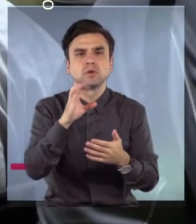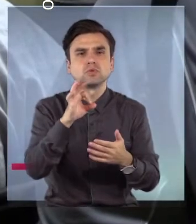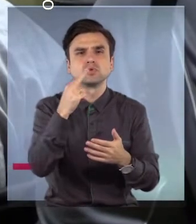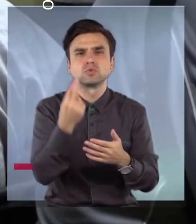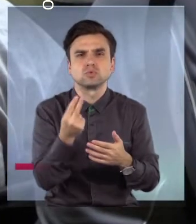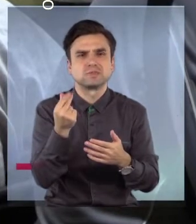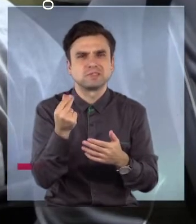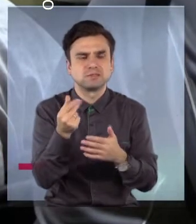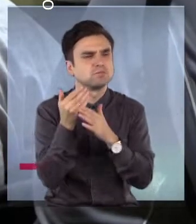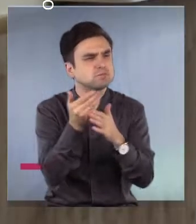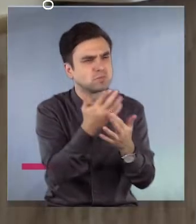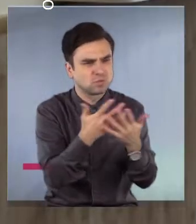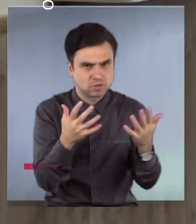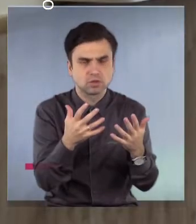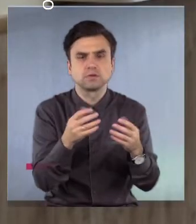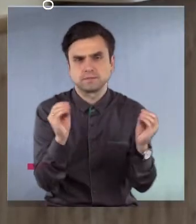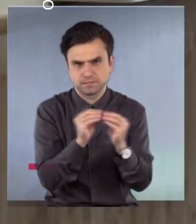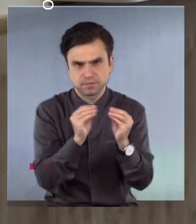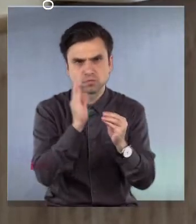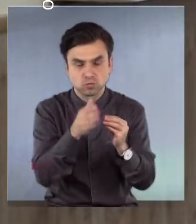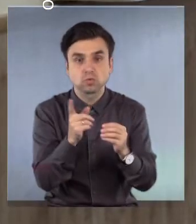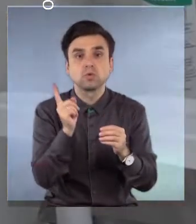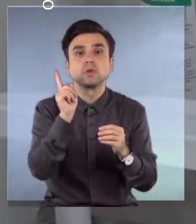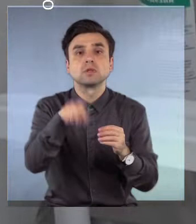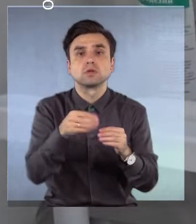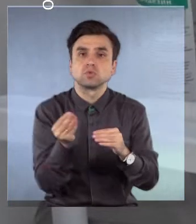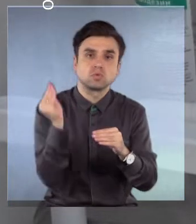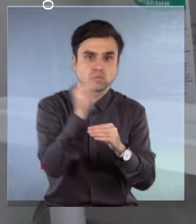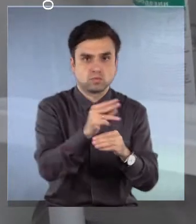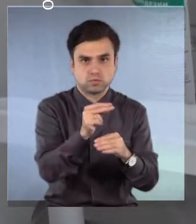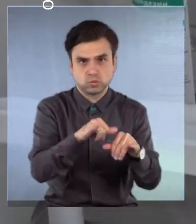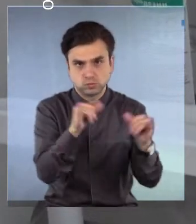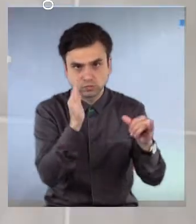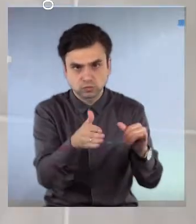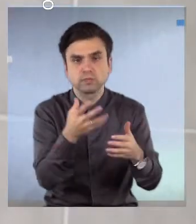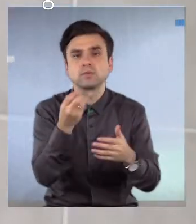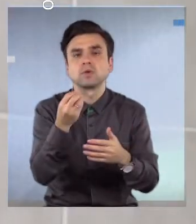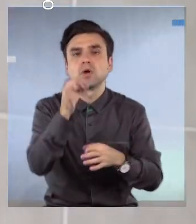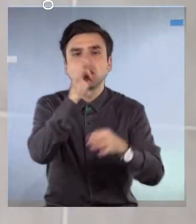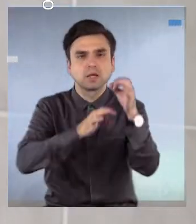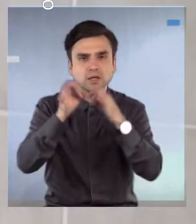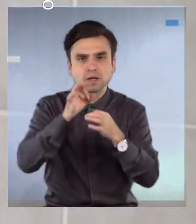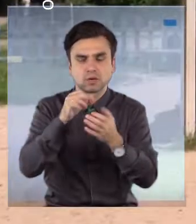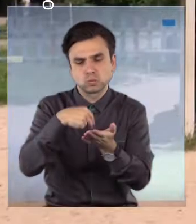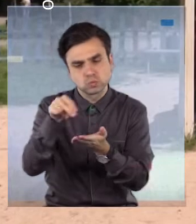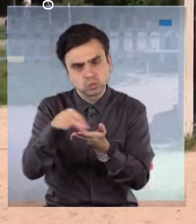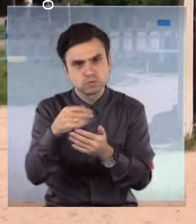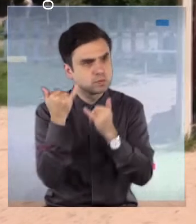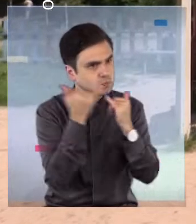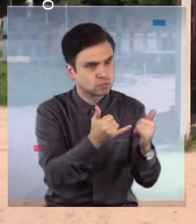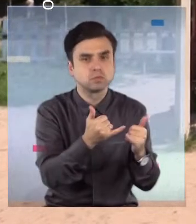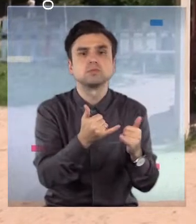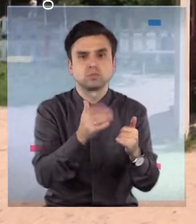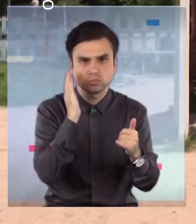деяких навіть збільшити. Зростуть і видатки на медикаменти. Окрім цього, у кожному районі на дитячих майданчиках планують